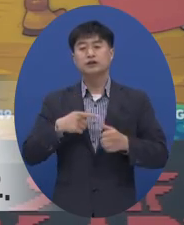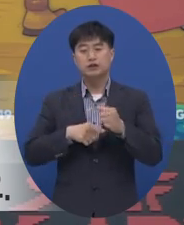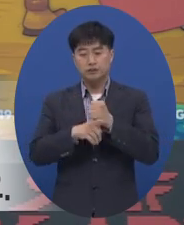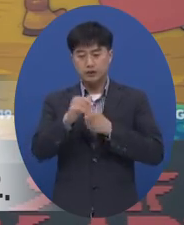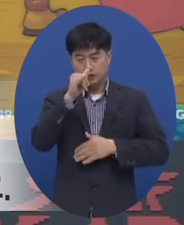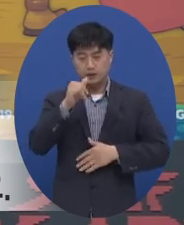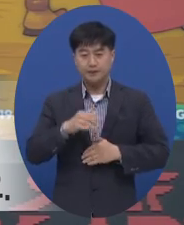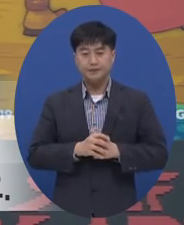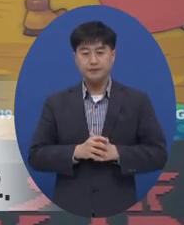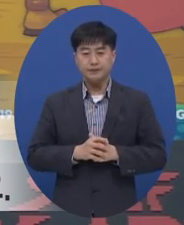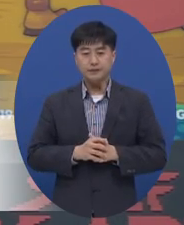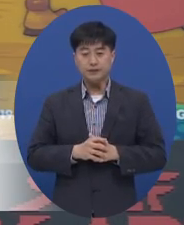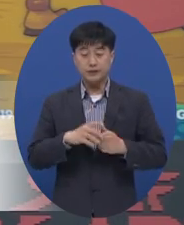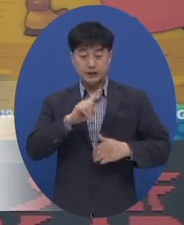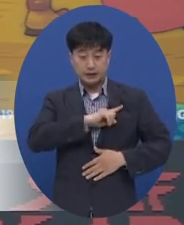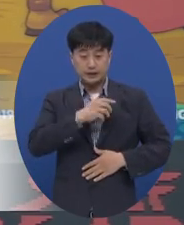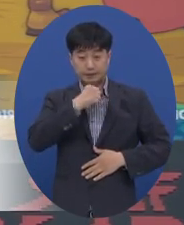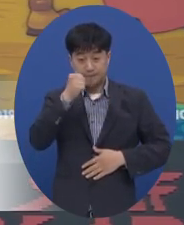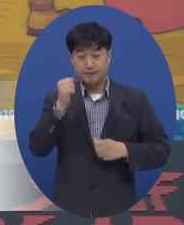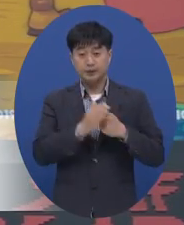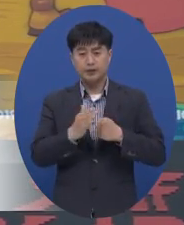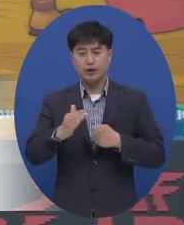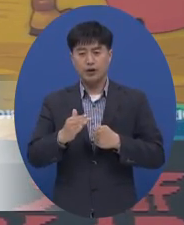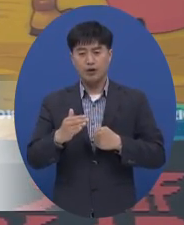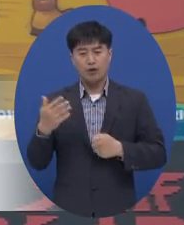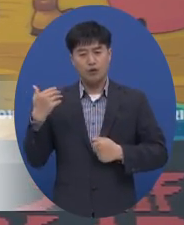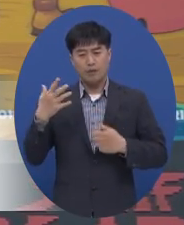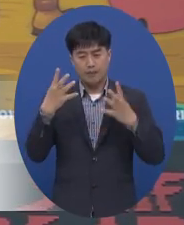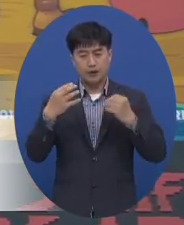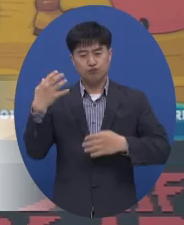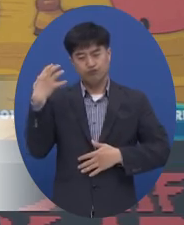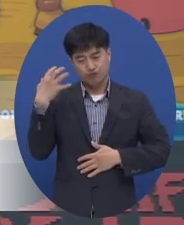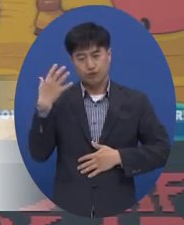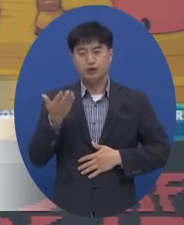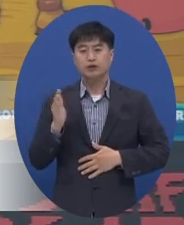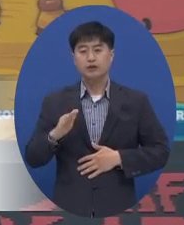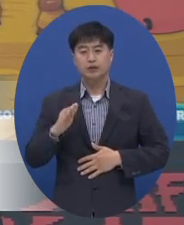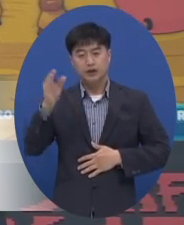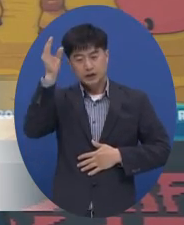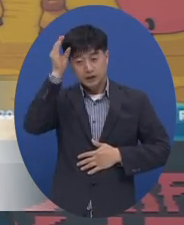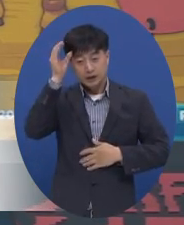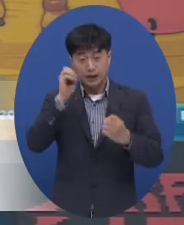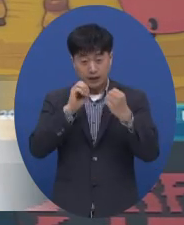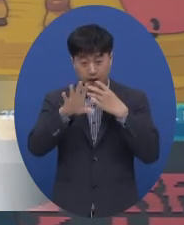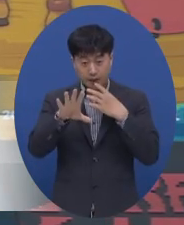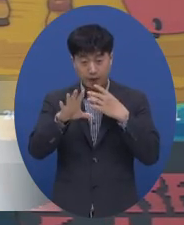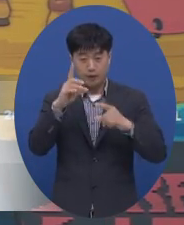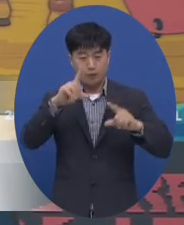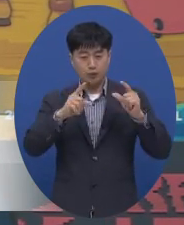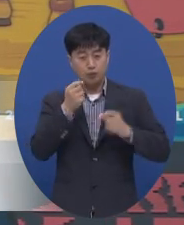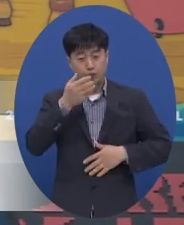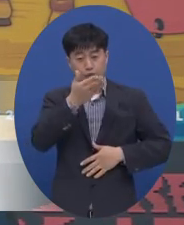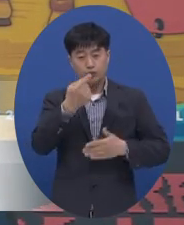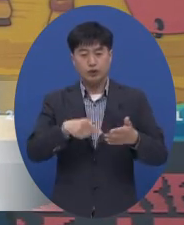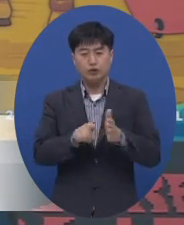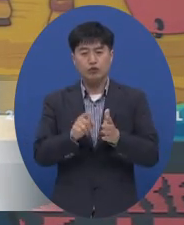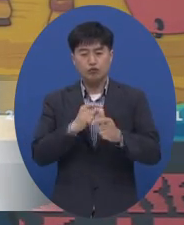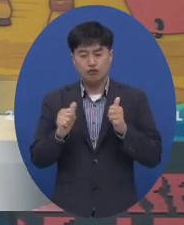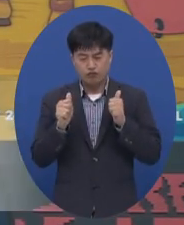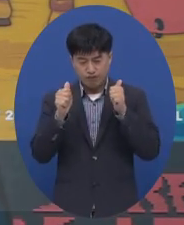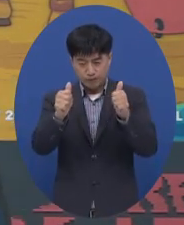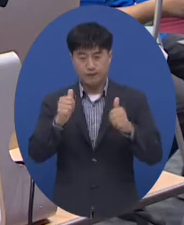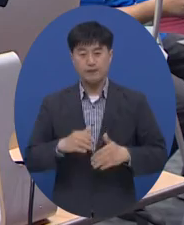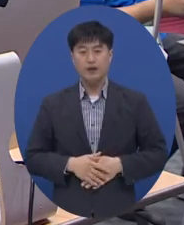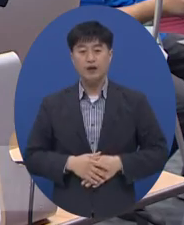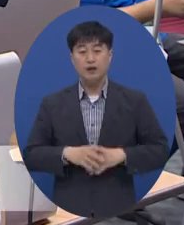큰 의미인 것 같아요. 게다가 1등까지 했으니까 아마 어깨가 많이 무겁긴 하겠지만 기대에 부응하는 모습 보여드려서 더 열심히